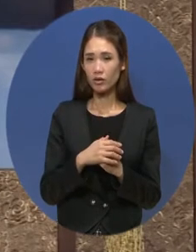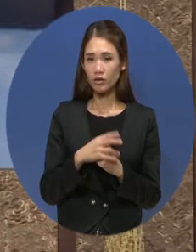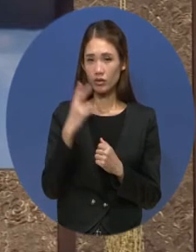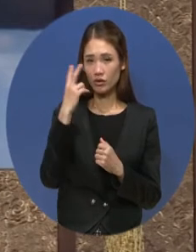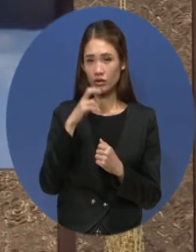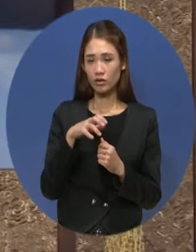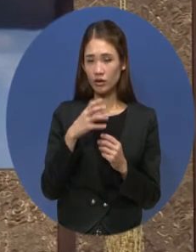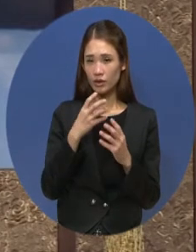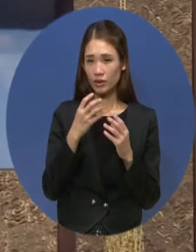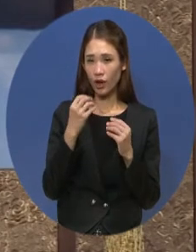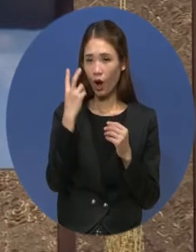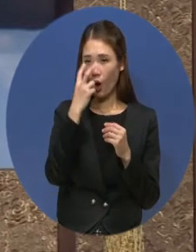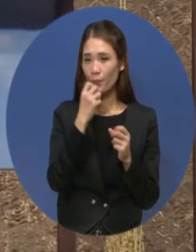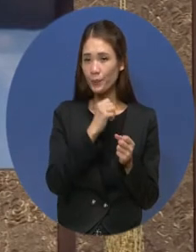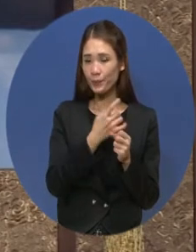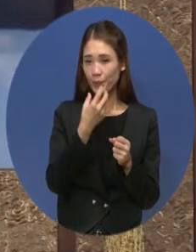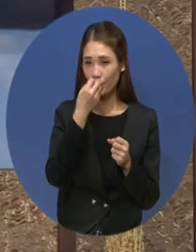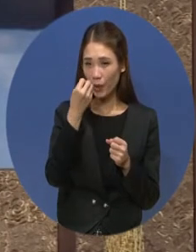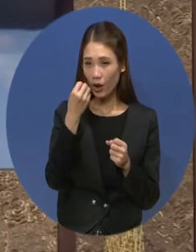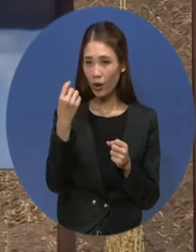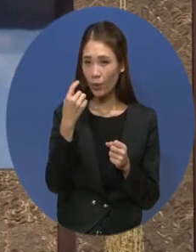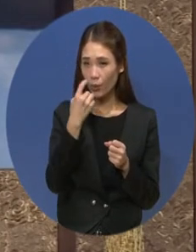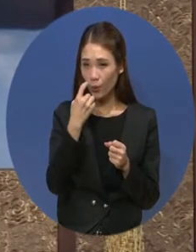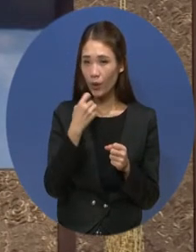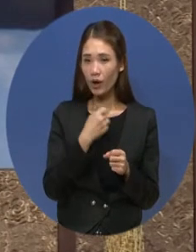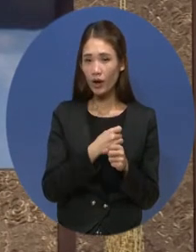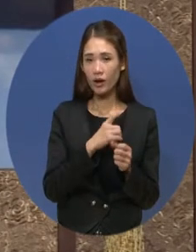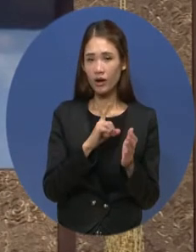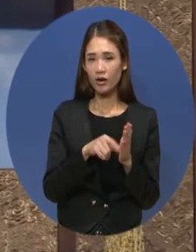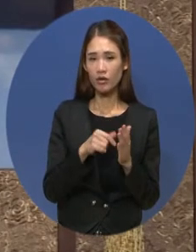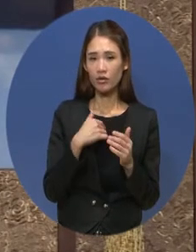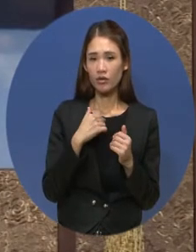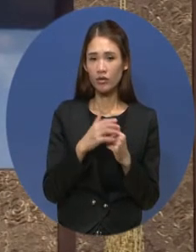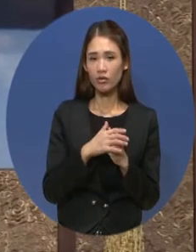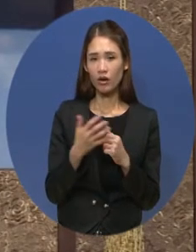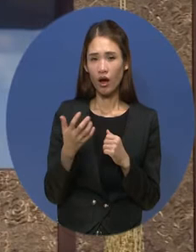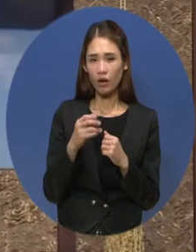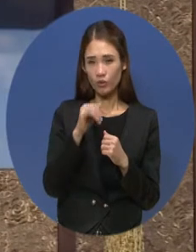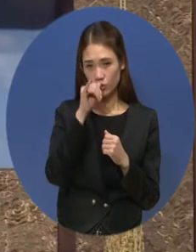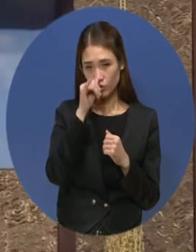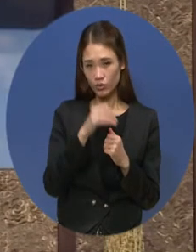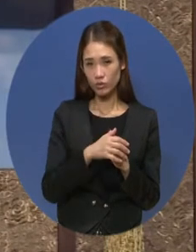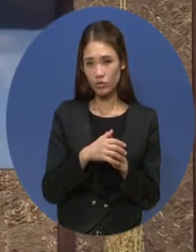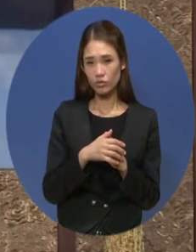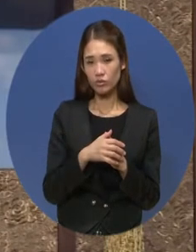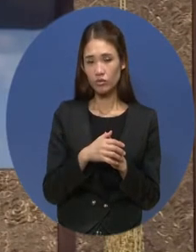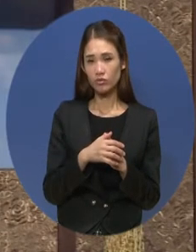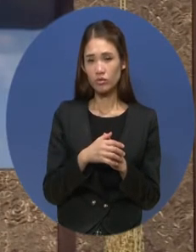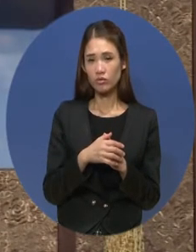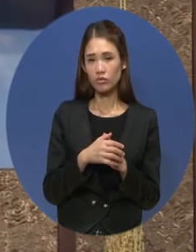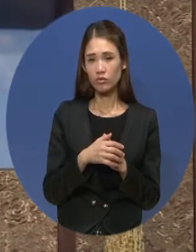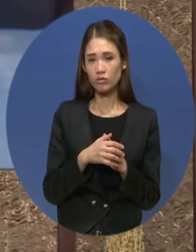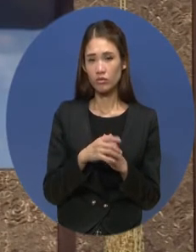채 7을 하실 팔때 저도 받아 봤거든요 그래 네 통증도 좀 있고 그 다음에 이제 두려워 아져 발달장애